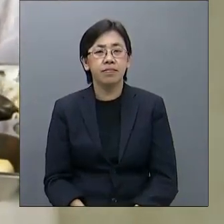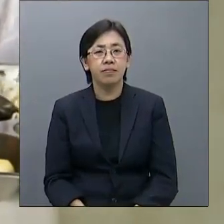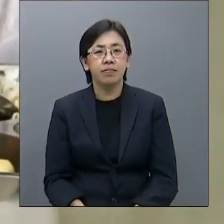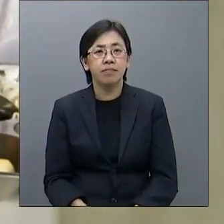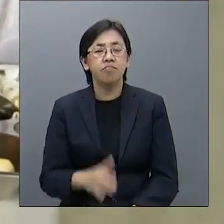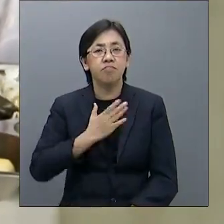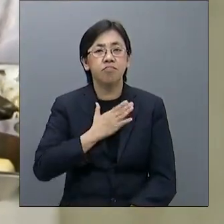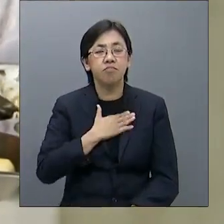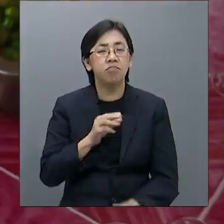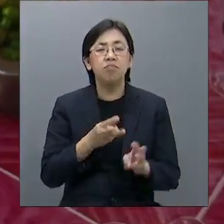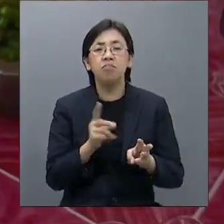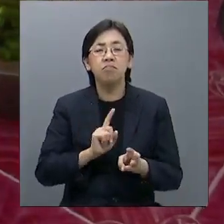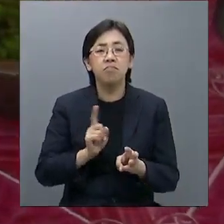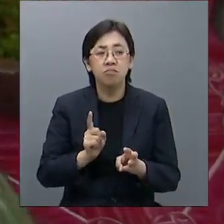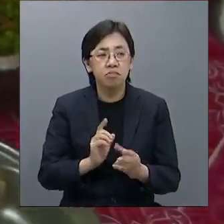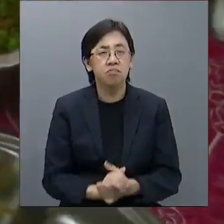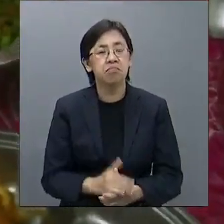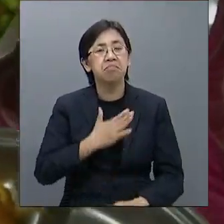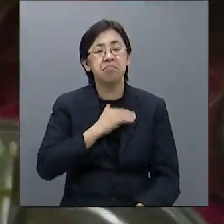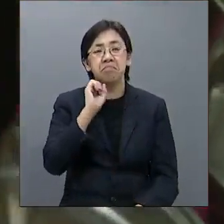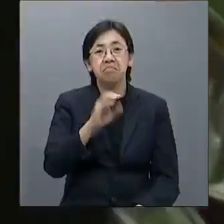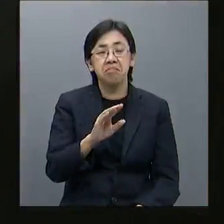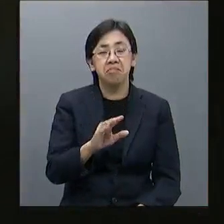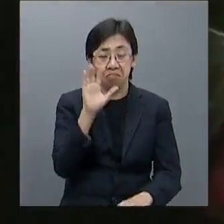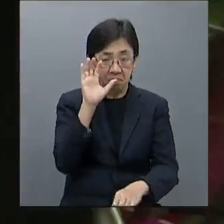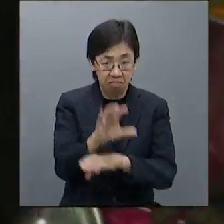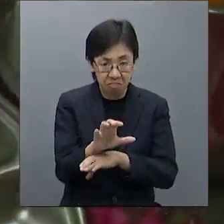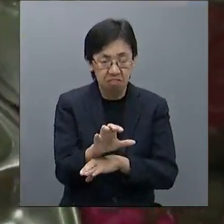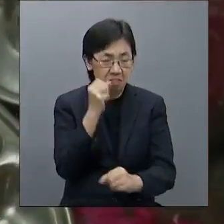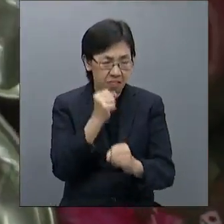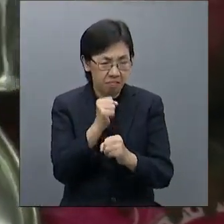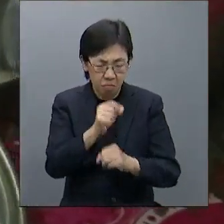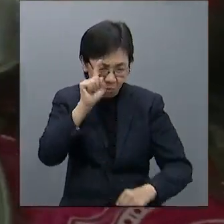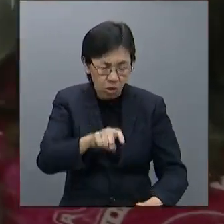ทางนะคะไม่ได้ถึงกับว่าบอกว่าเขาจะต้องบังคับว่าเขาจะต้องทำอะไรบ้